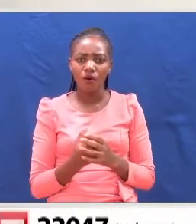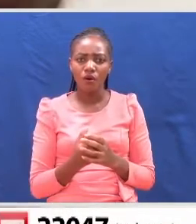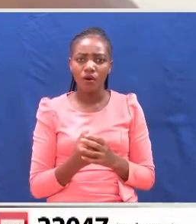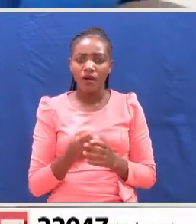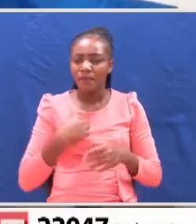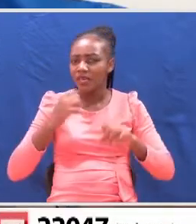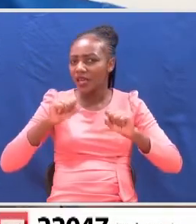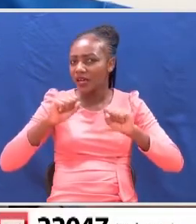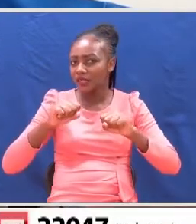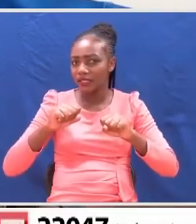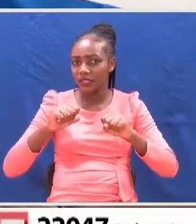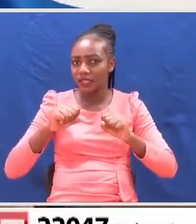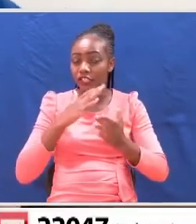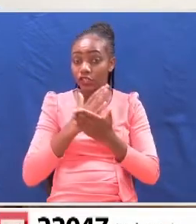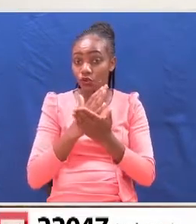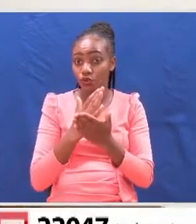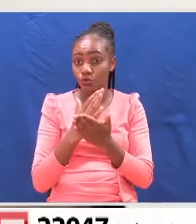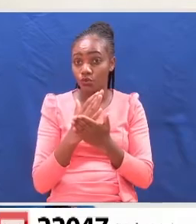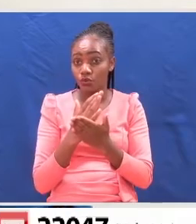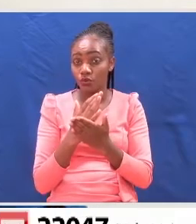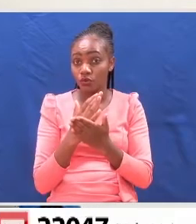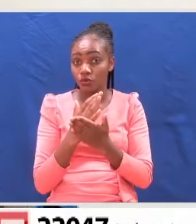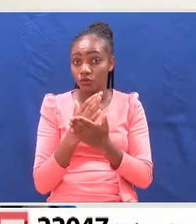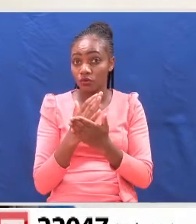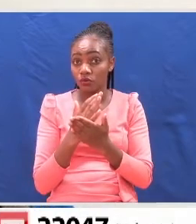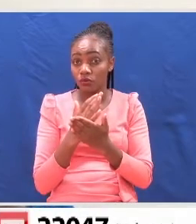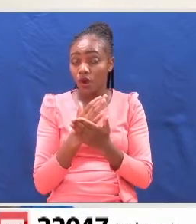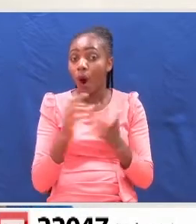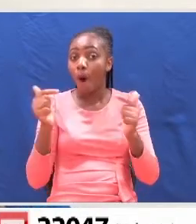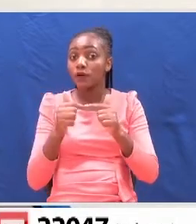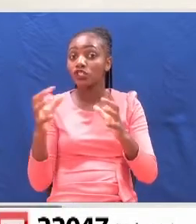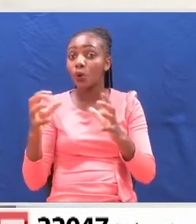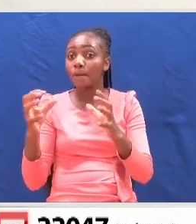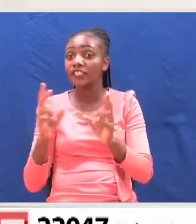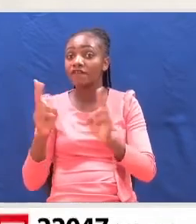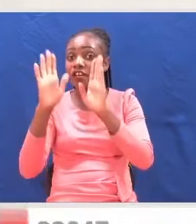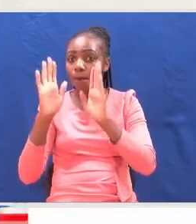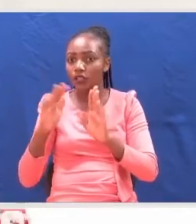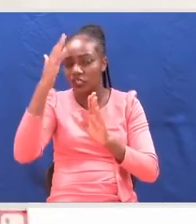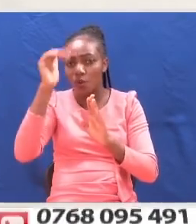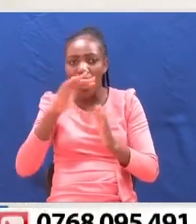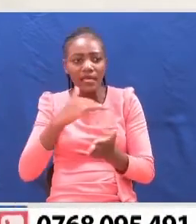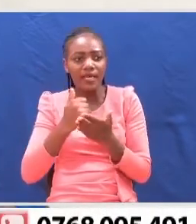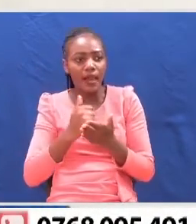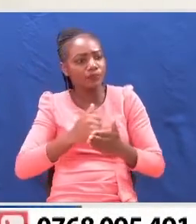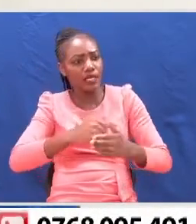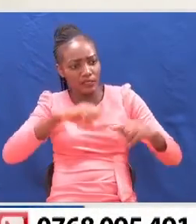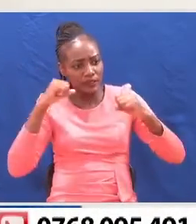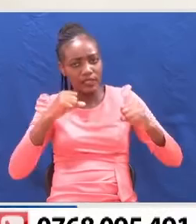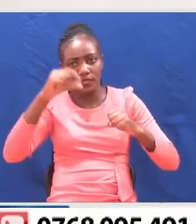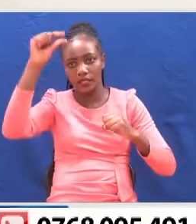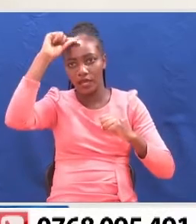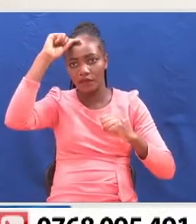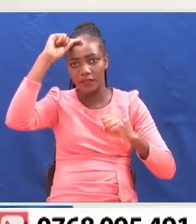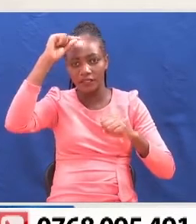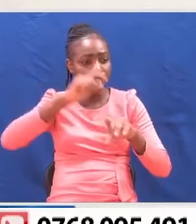nakubaliana kwamba tunatakana tuwe na upinzani. Upinzani inafanya serikali ikufanya kazi kwa sababu wanajua kuna yule ambaye